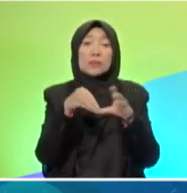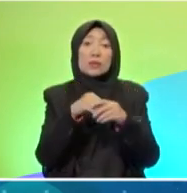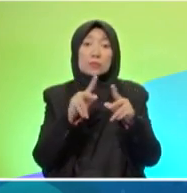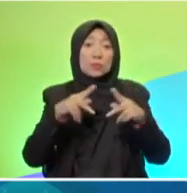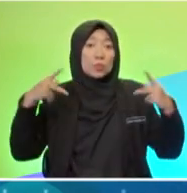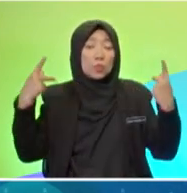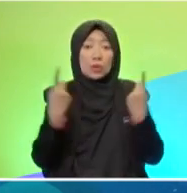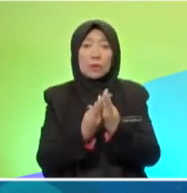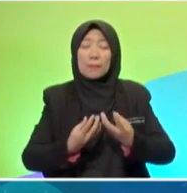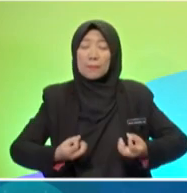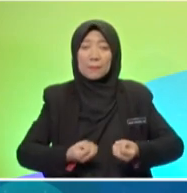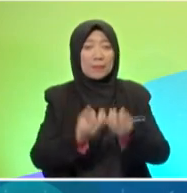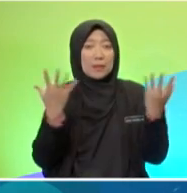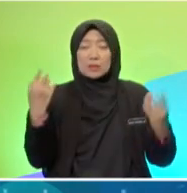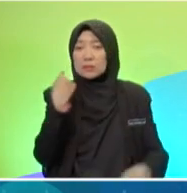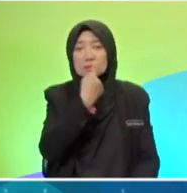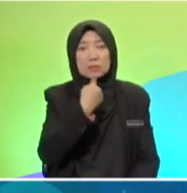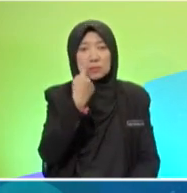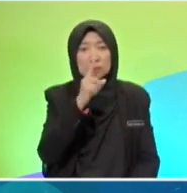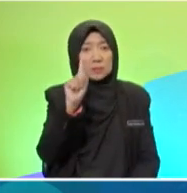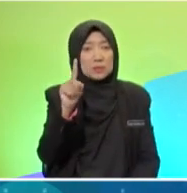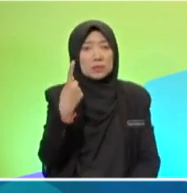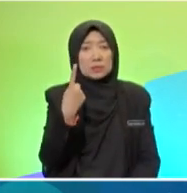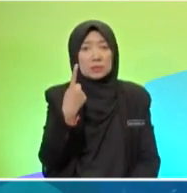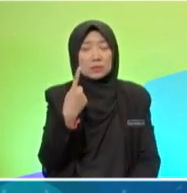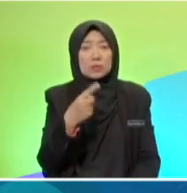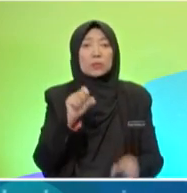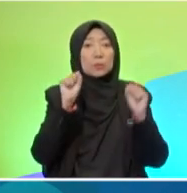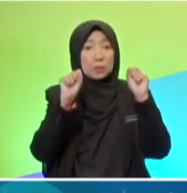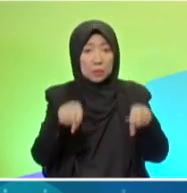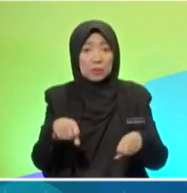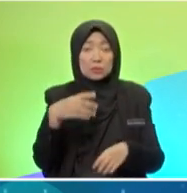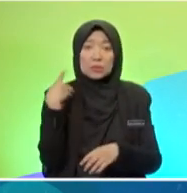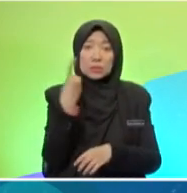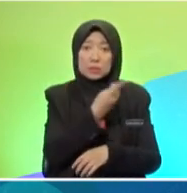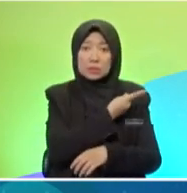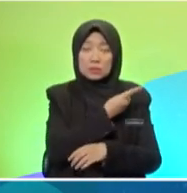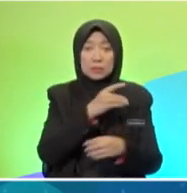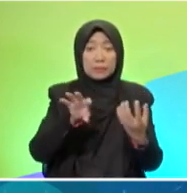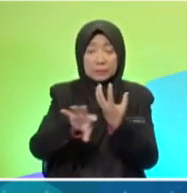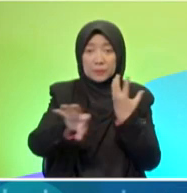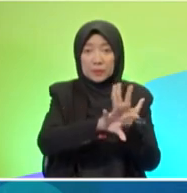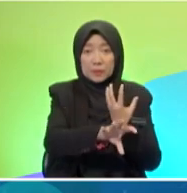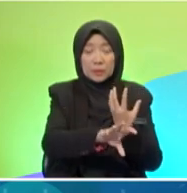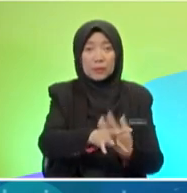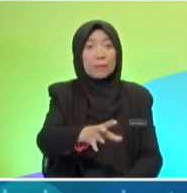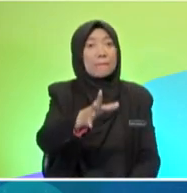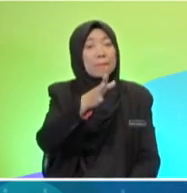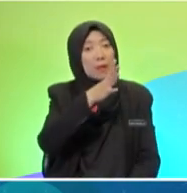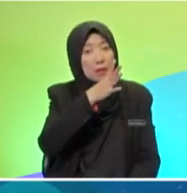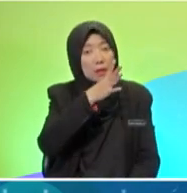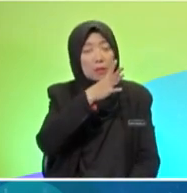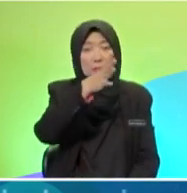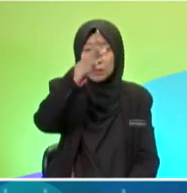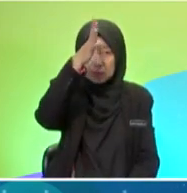berbagai Siapa saja yang kita beli yang kita beli kategorikan sebagai ahli keluarga kita sama adik ibu kandung bapak kandung